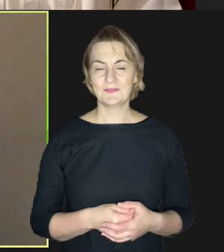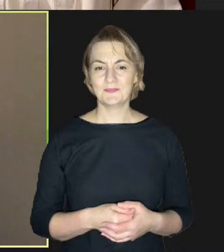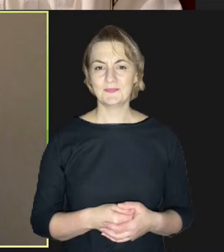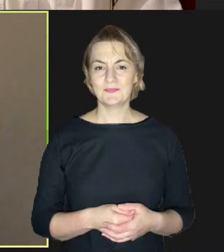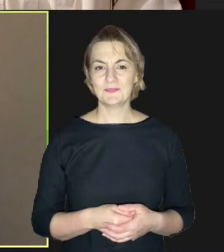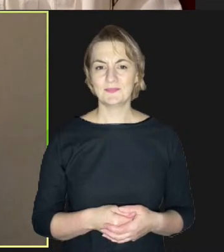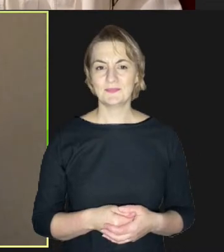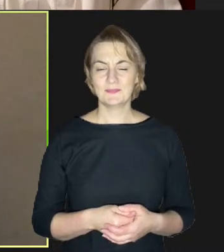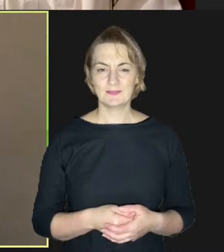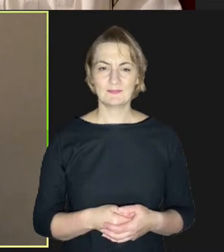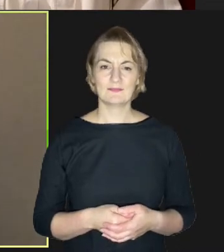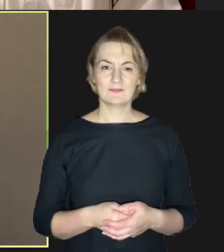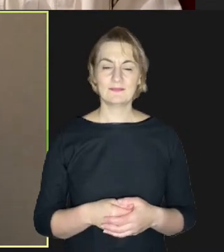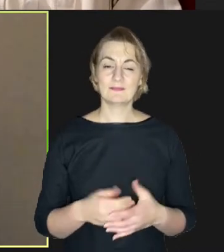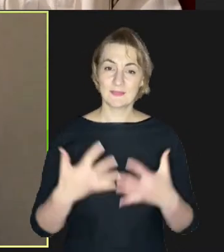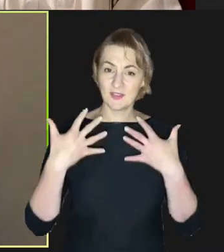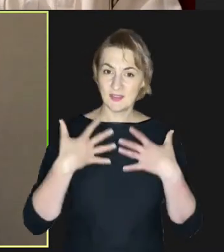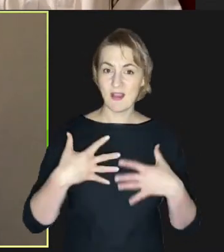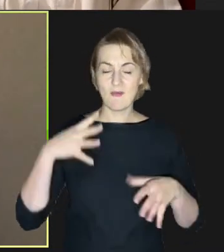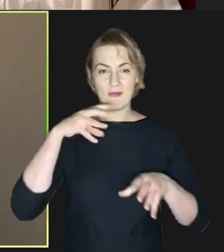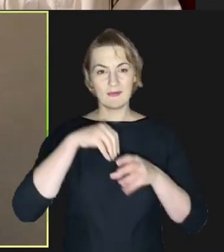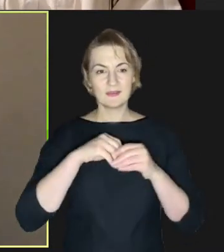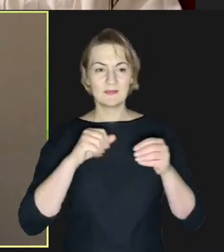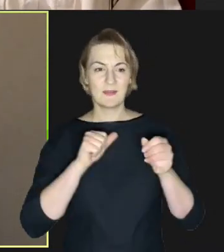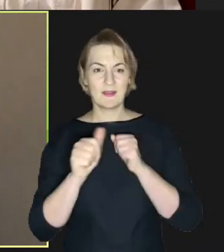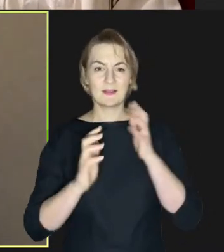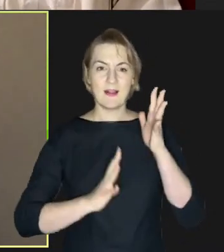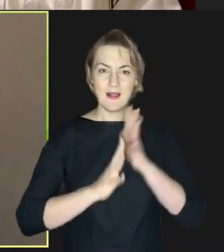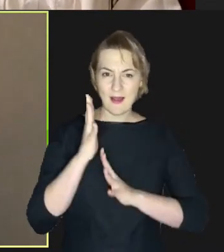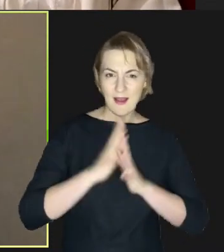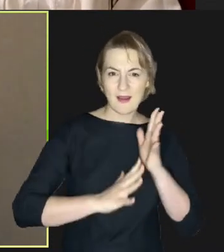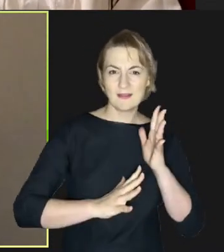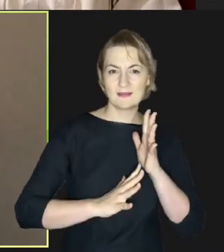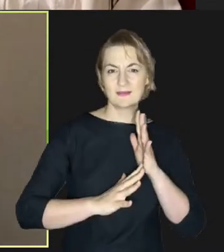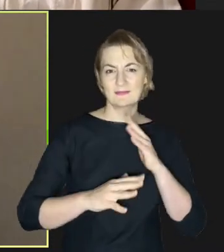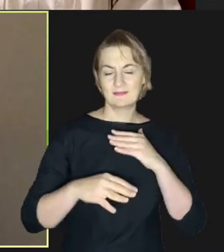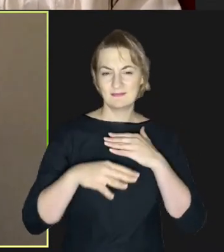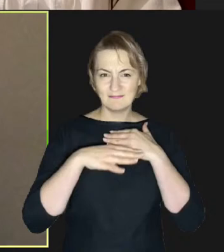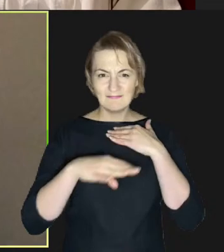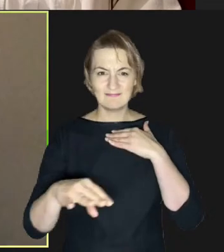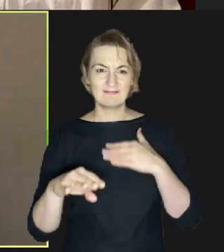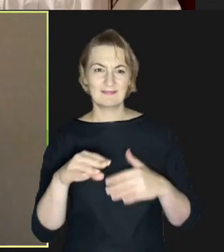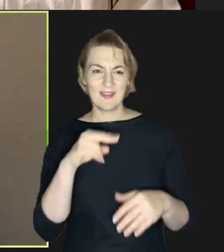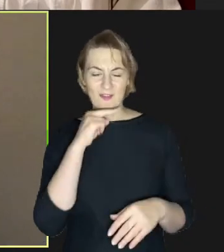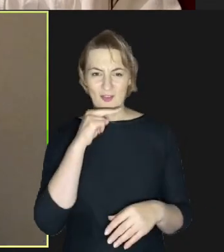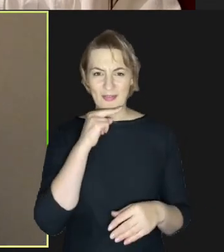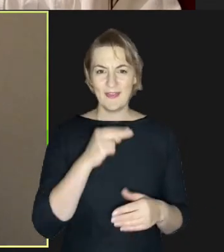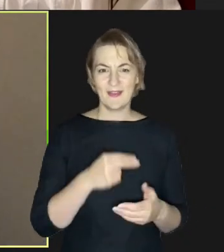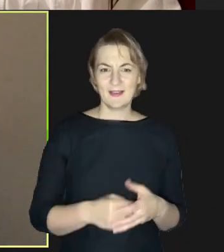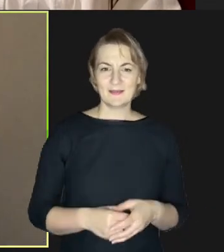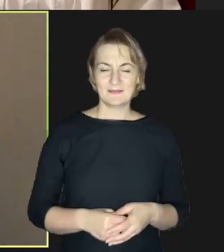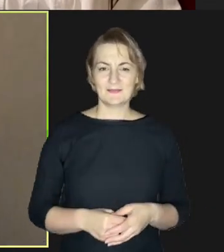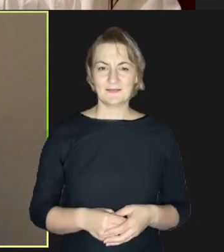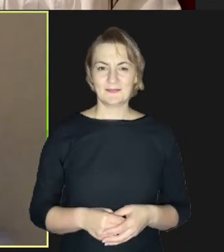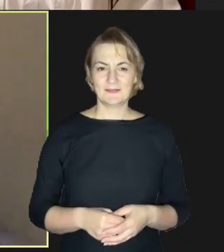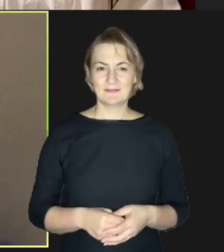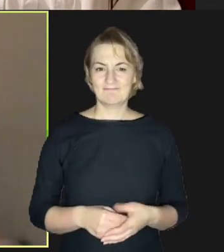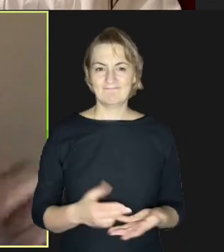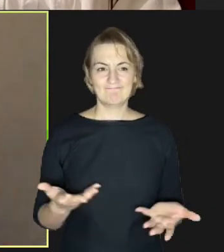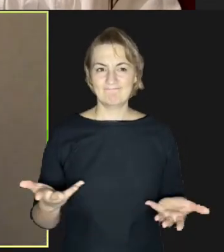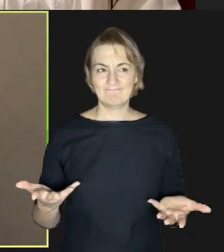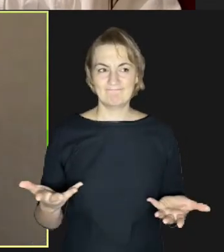w tym ciele jest cały las, bagno, prawda, nie